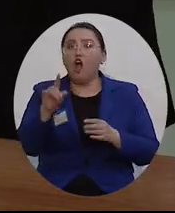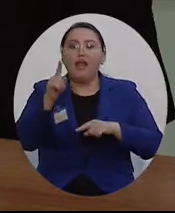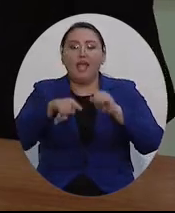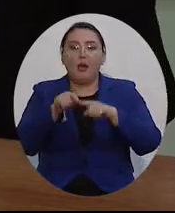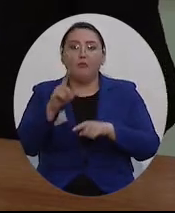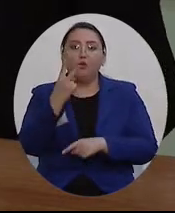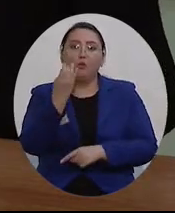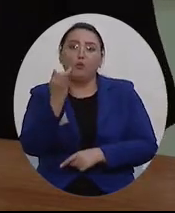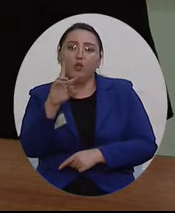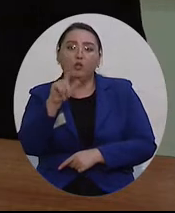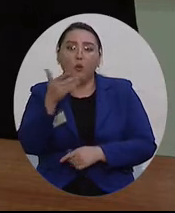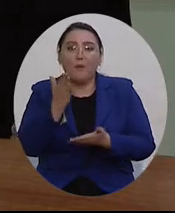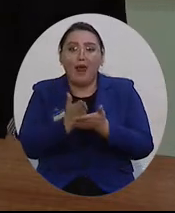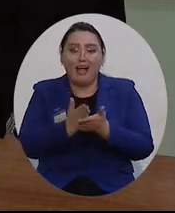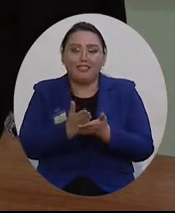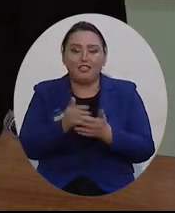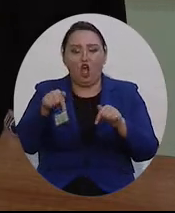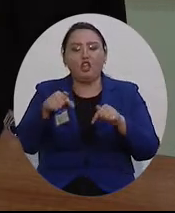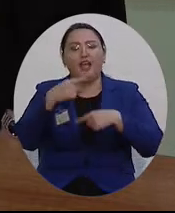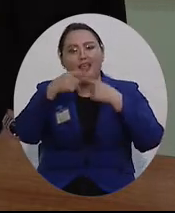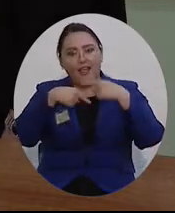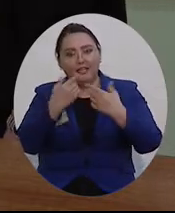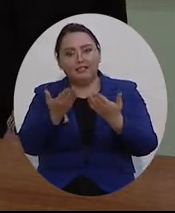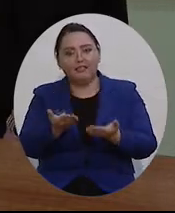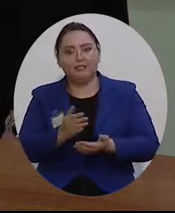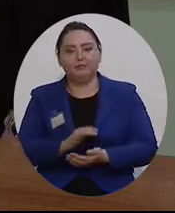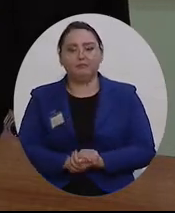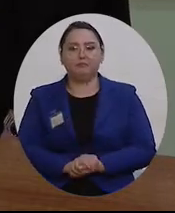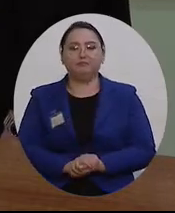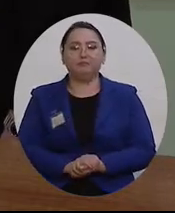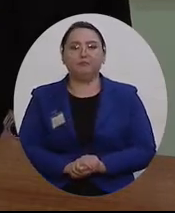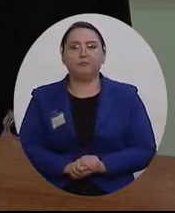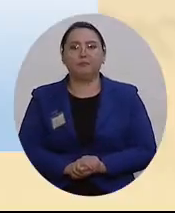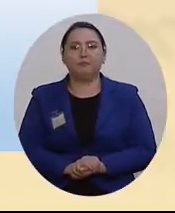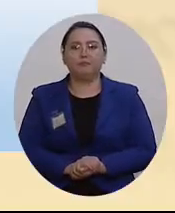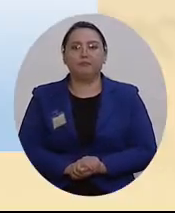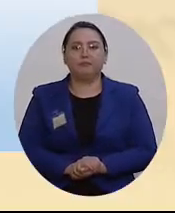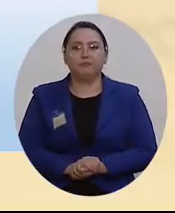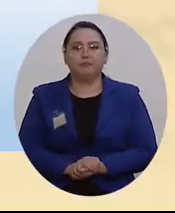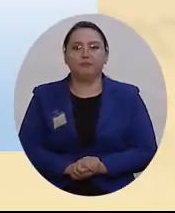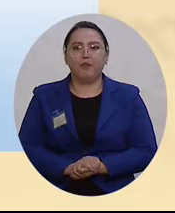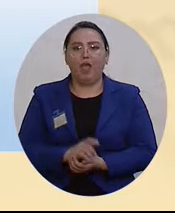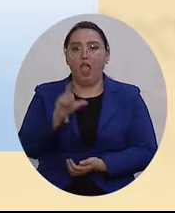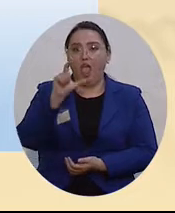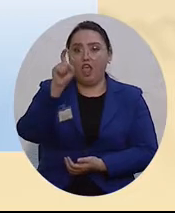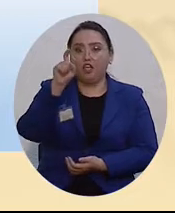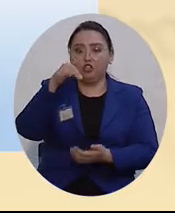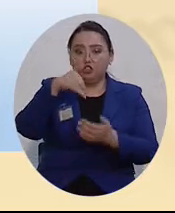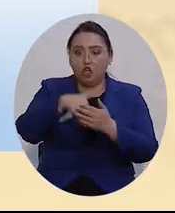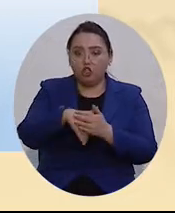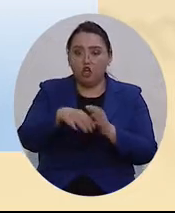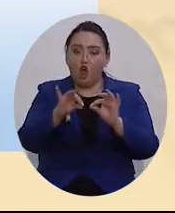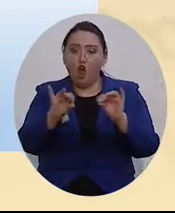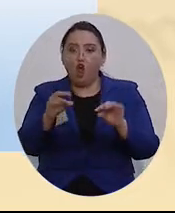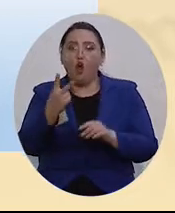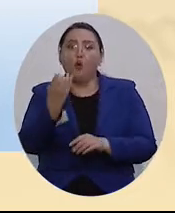бүгдээрээ төвөрлөе ярий. За эргэд гэрийн даалгаврынхаа их рүү ороорой. За ихэс өөр ямар ямар үйлэг байсан